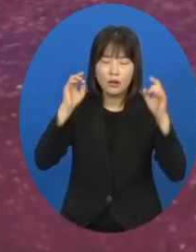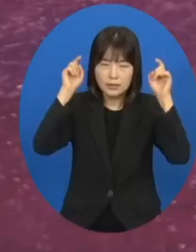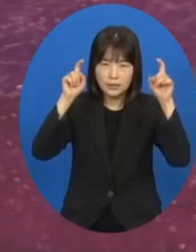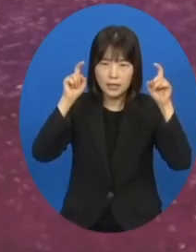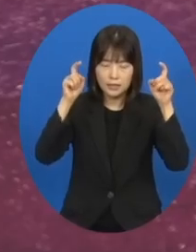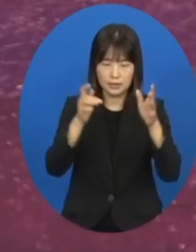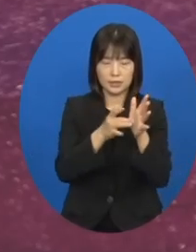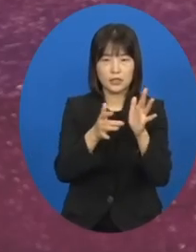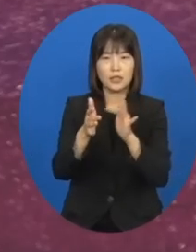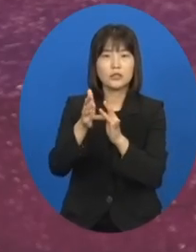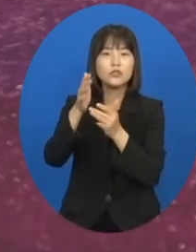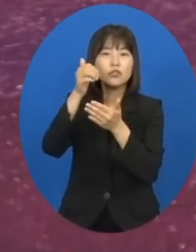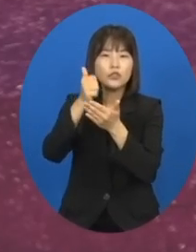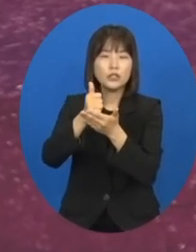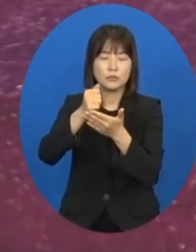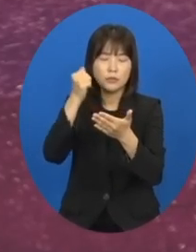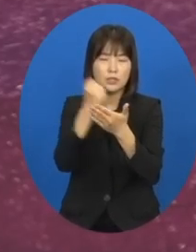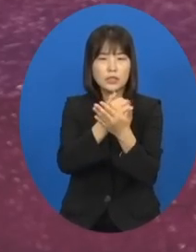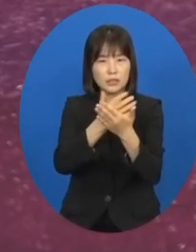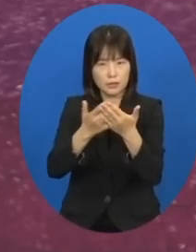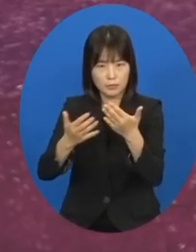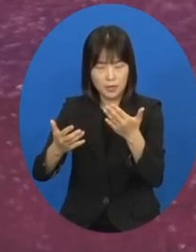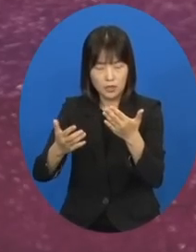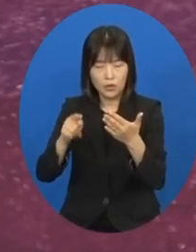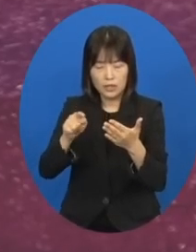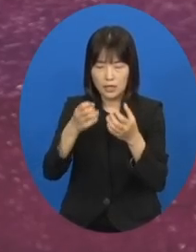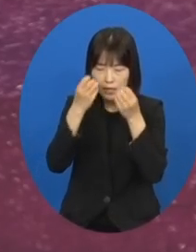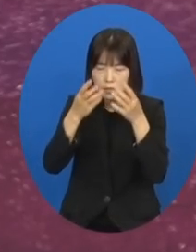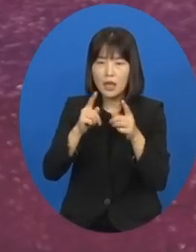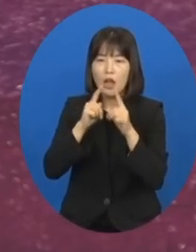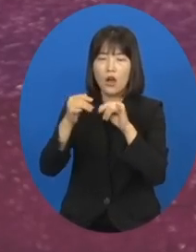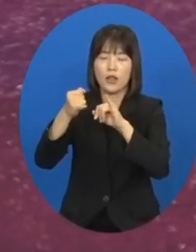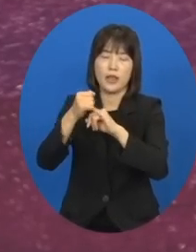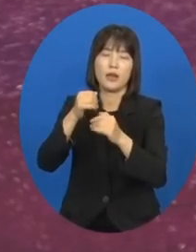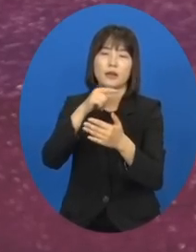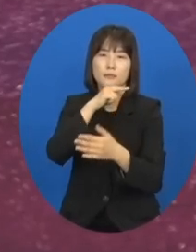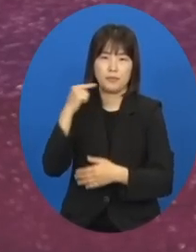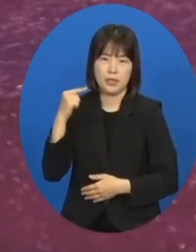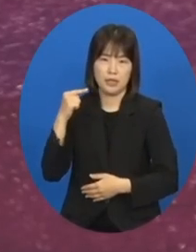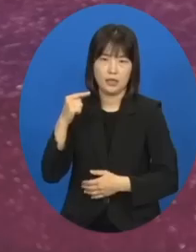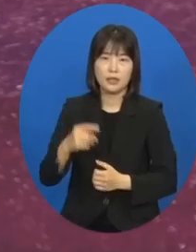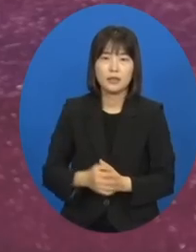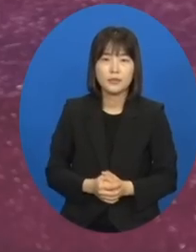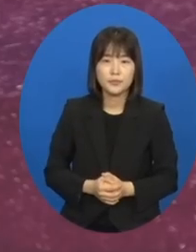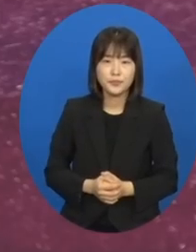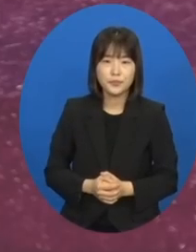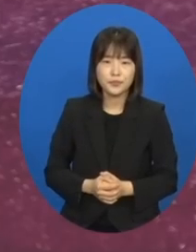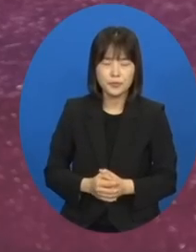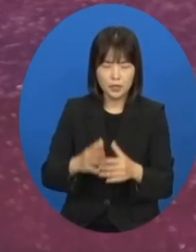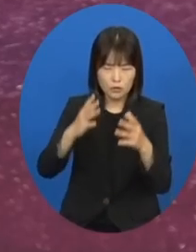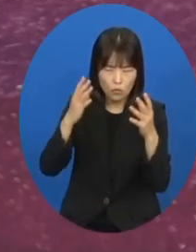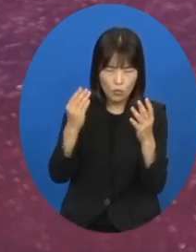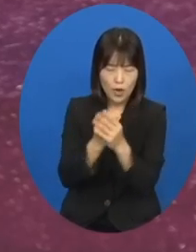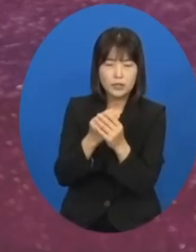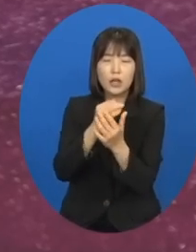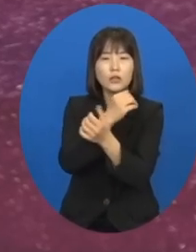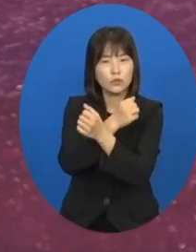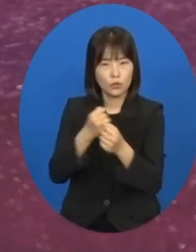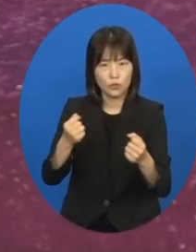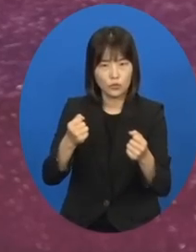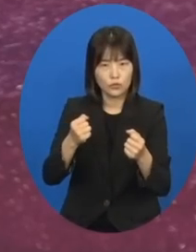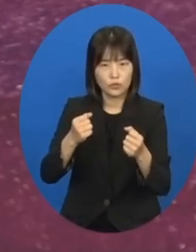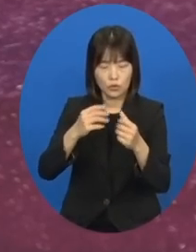예수님이 흘리신 비거 이것이 새 언약의 피라는 것입니다 거기에는 완전한 용서와